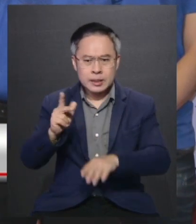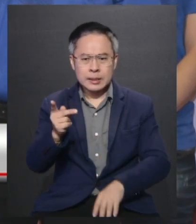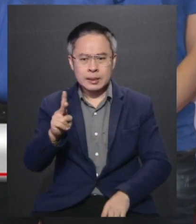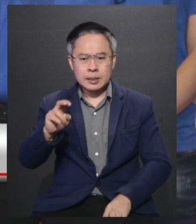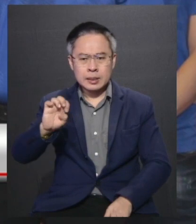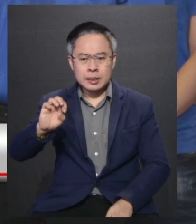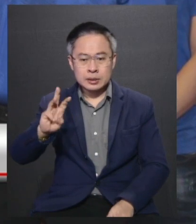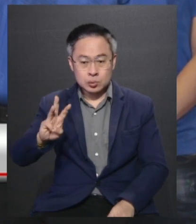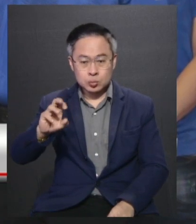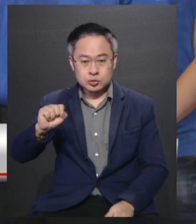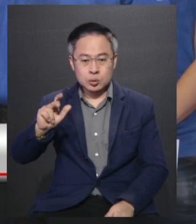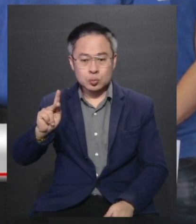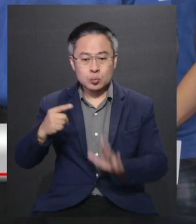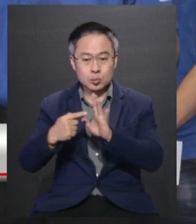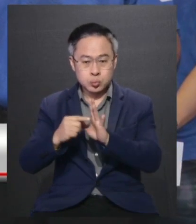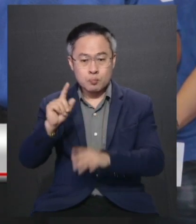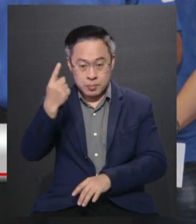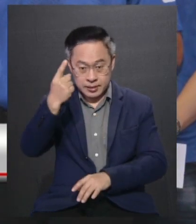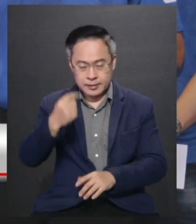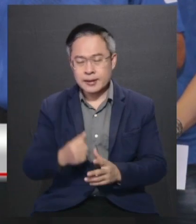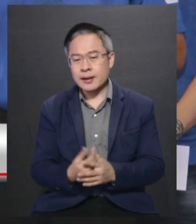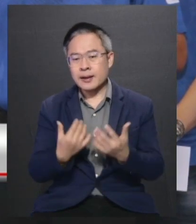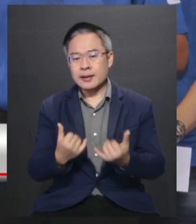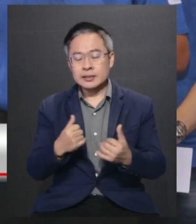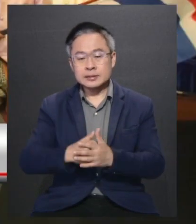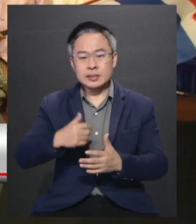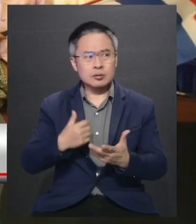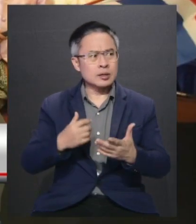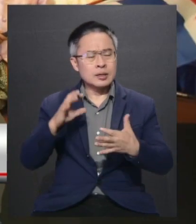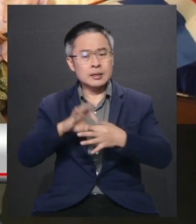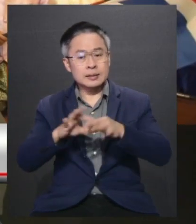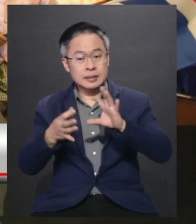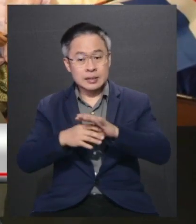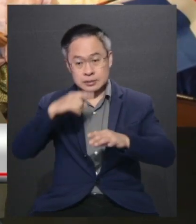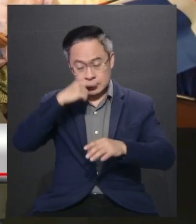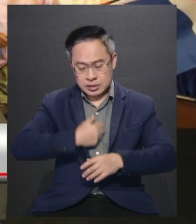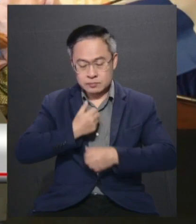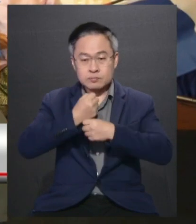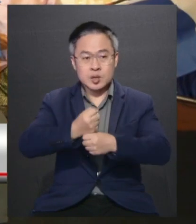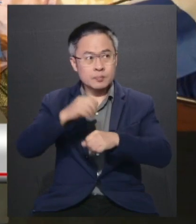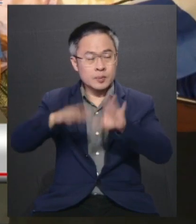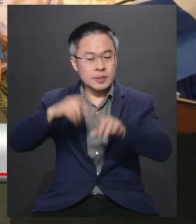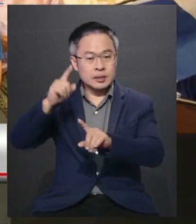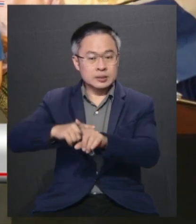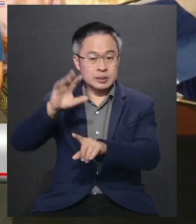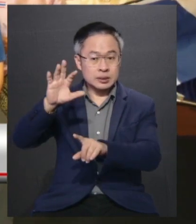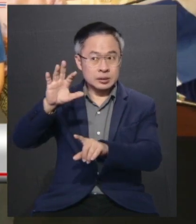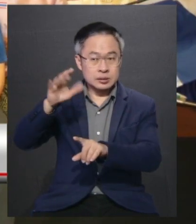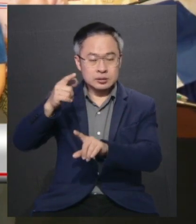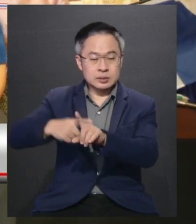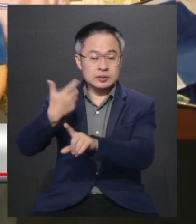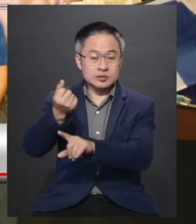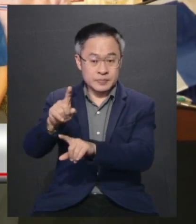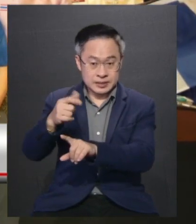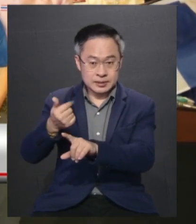ขันกีฬา Asian indoor andMaster Artเกมที่ประเทศไทยจะเป็นเจ้าภาพในเดือนพฤศจิกายนนี้ซึ่งก็ได้กำชับทาง